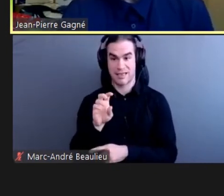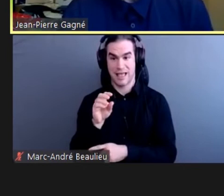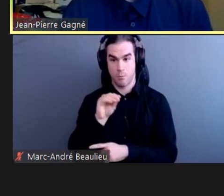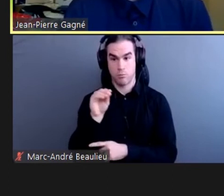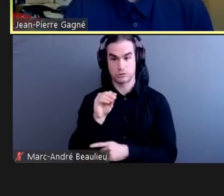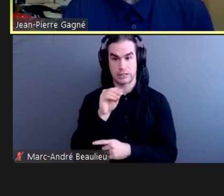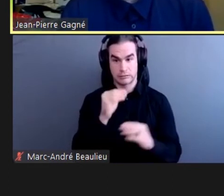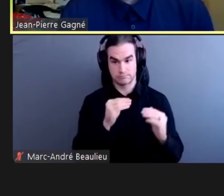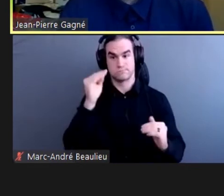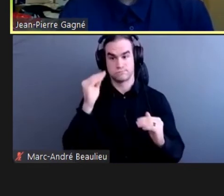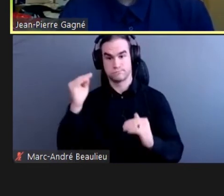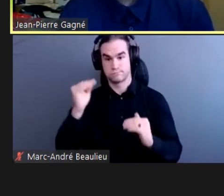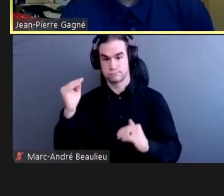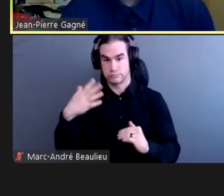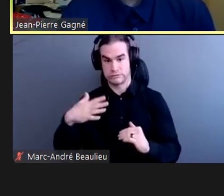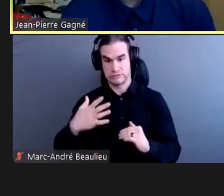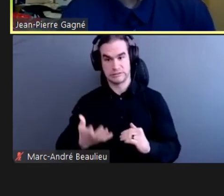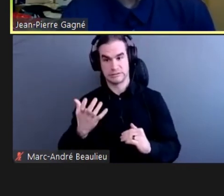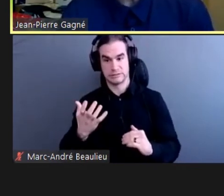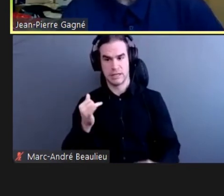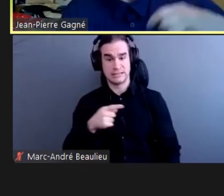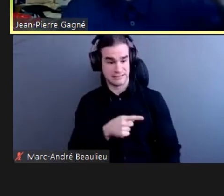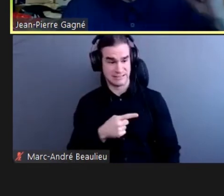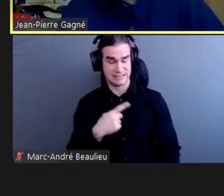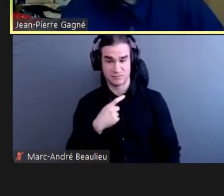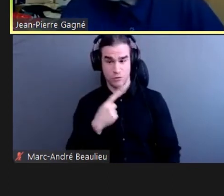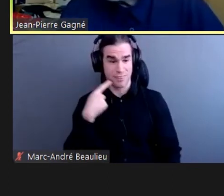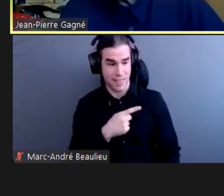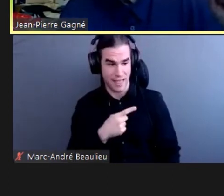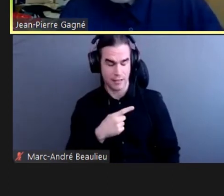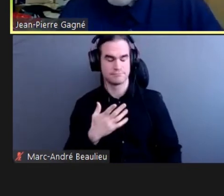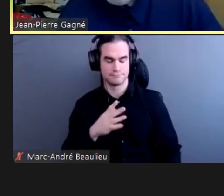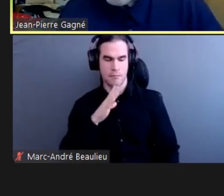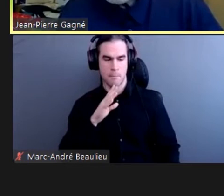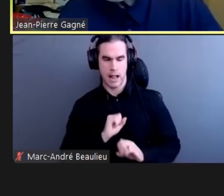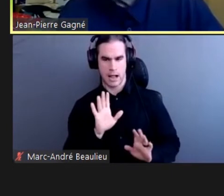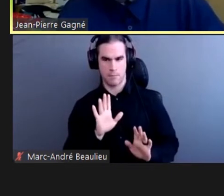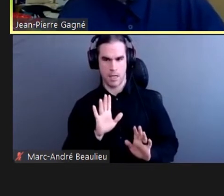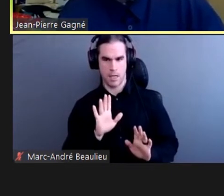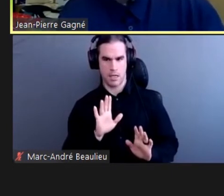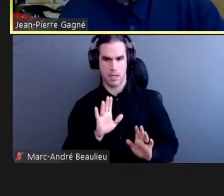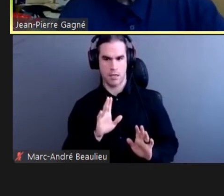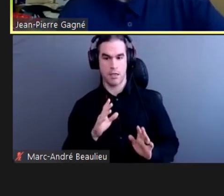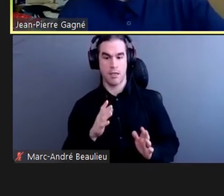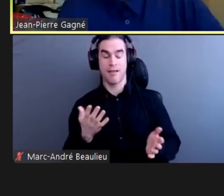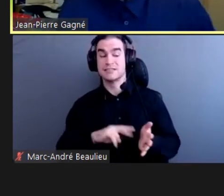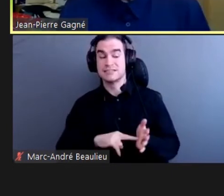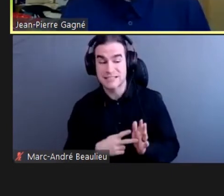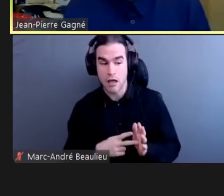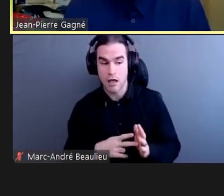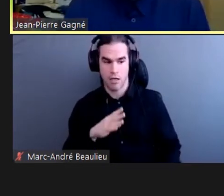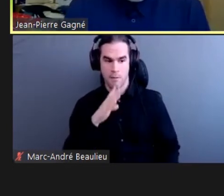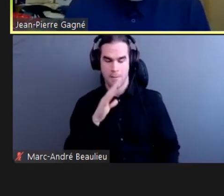rien. Alors, si vous communiquez avec quelqu'un qui a de la difficulté à entendre, parlez clairement. Parler clairement, ça veut dire parler moins vite,